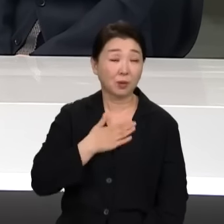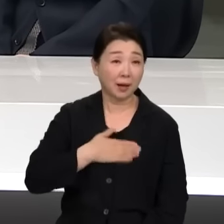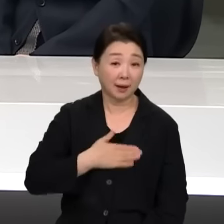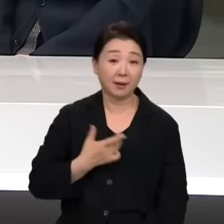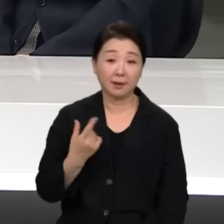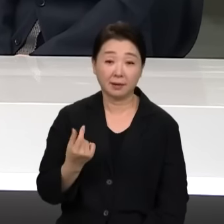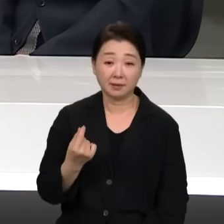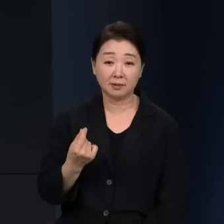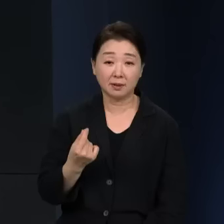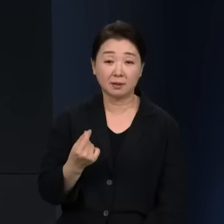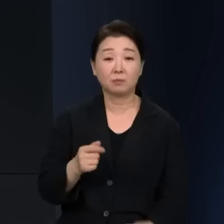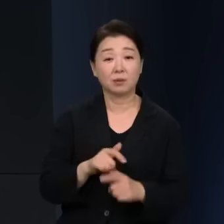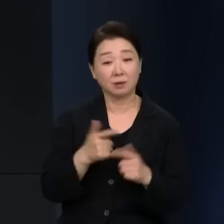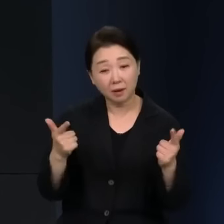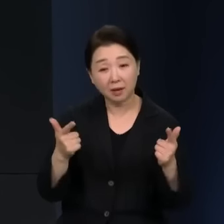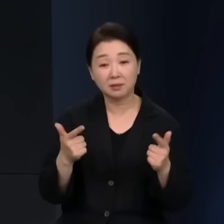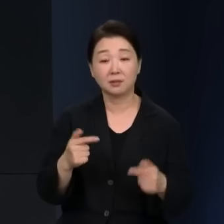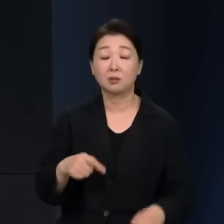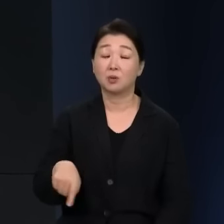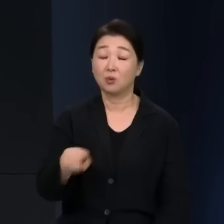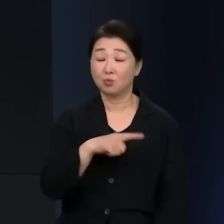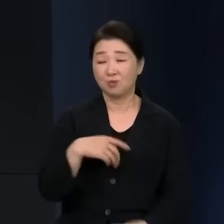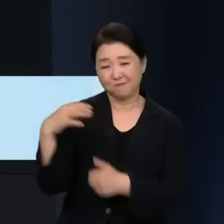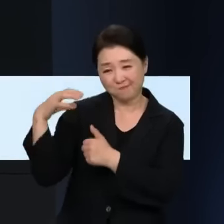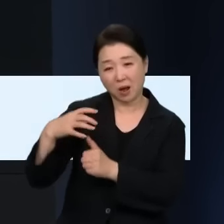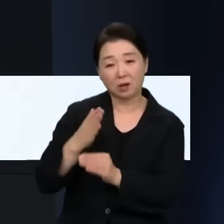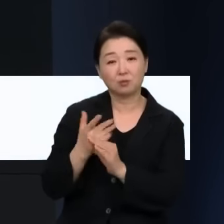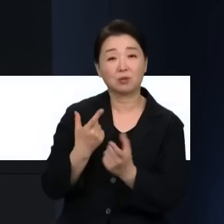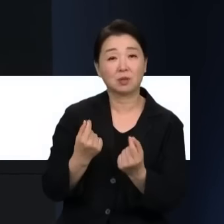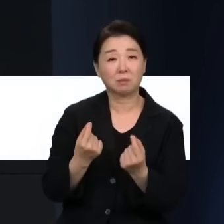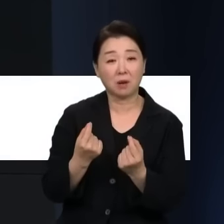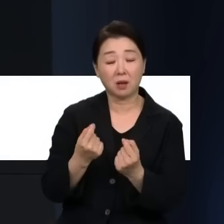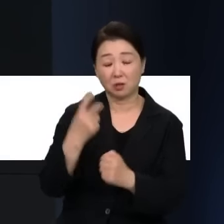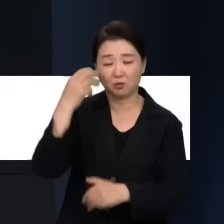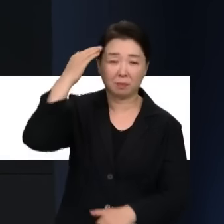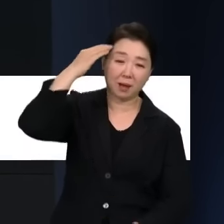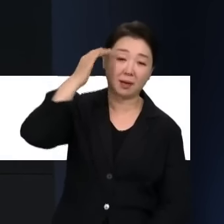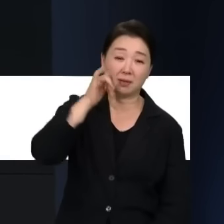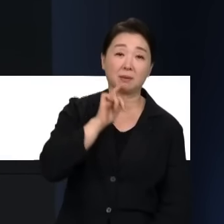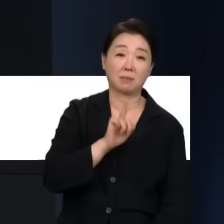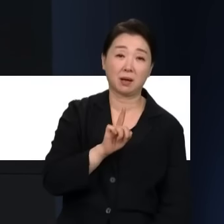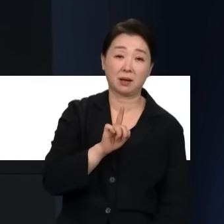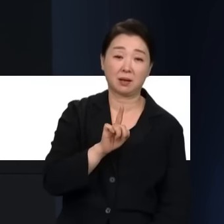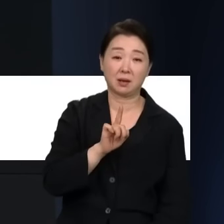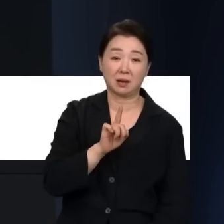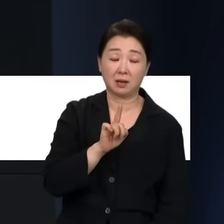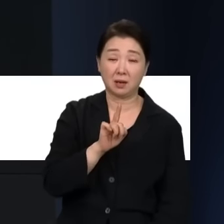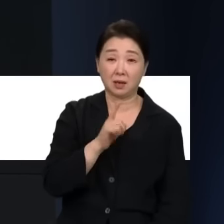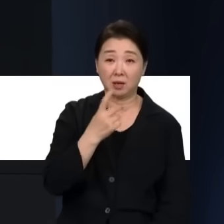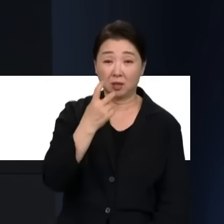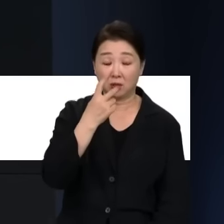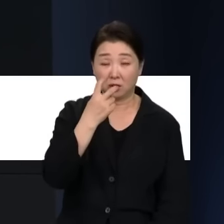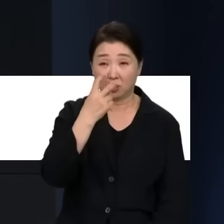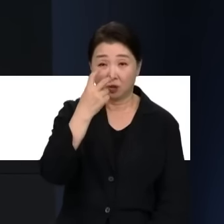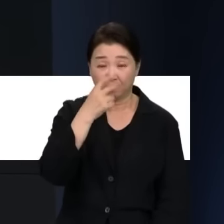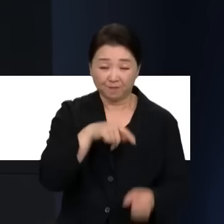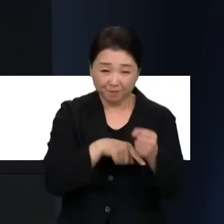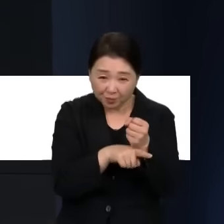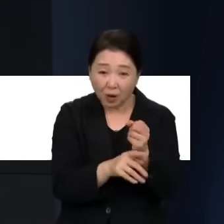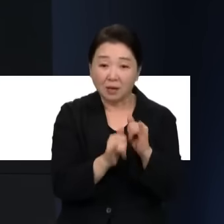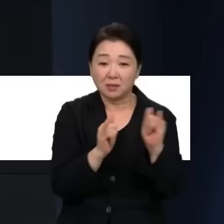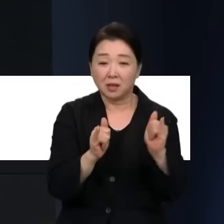않느냐 여러 가지로 뭐 우리 지금 외압 받고 있다 수사 방해가 있다 아 수사관들이 수사 외압을 받고 있다고